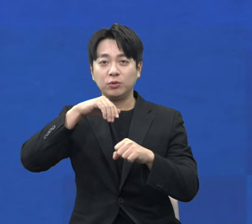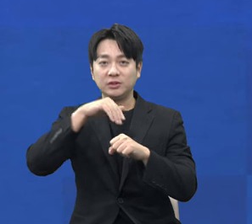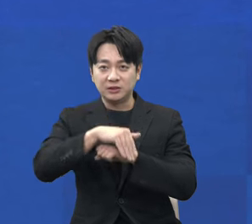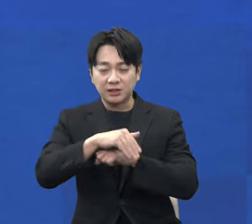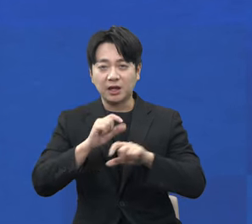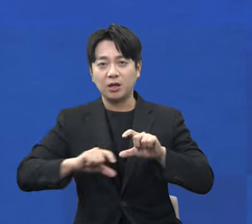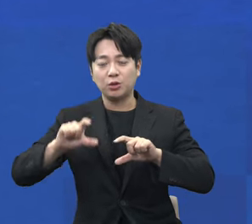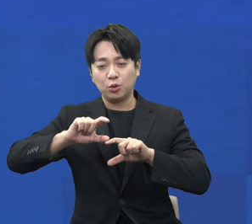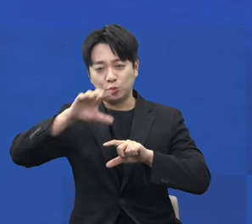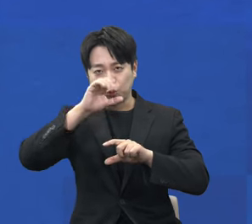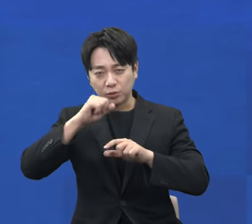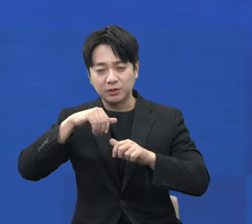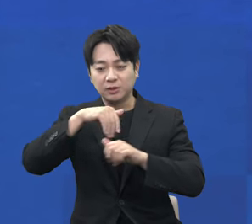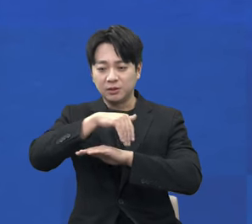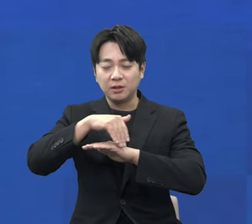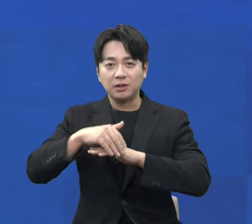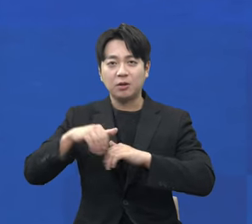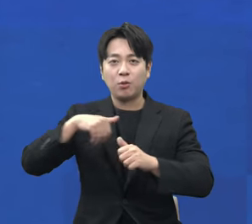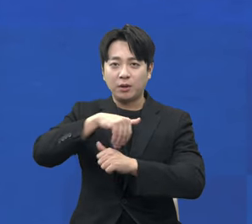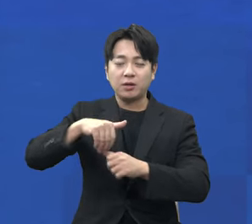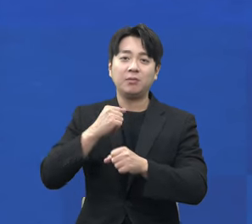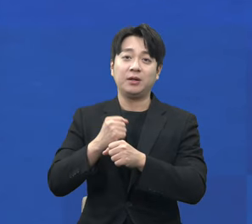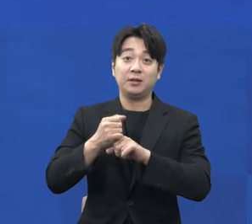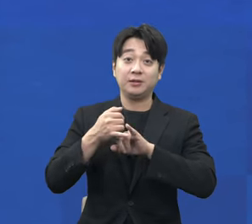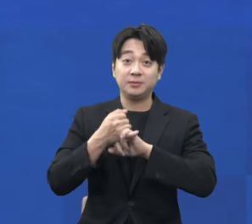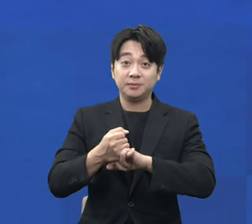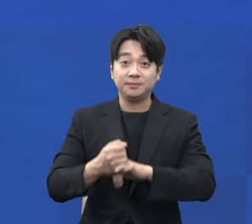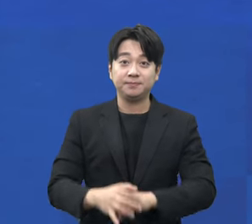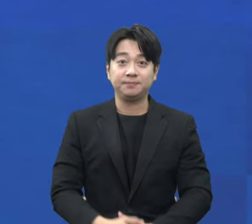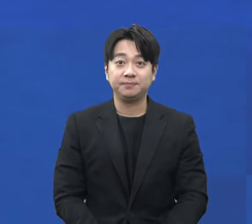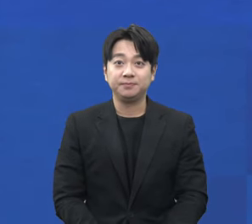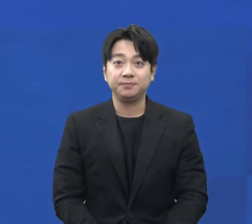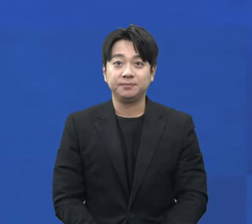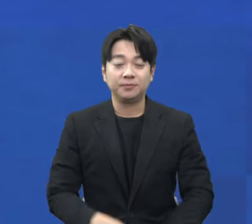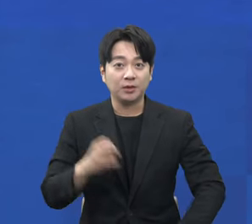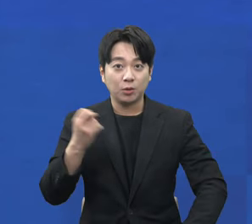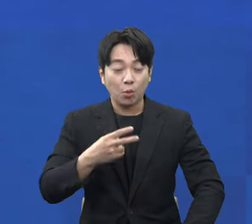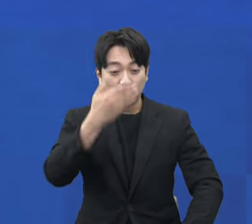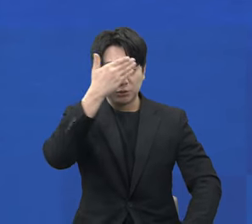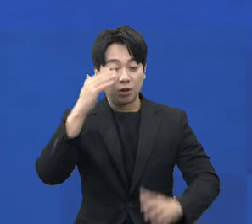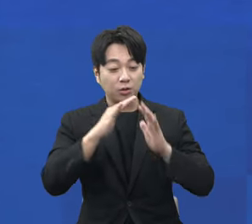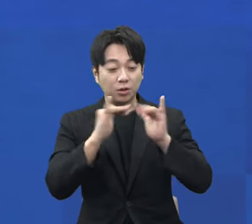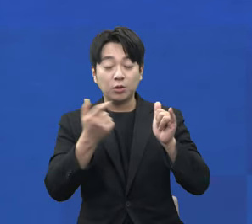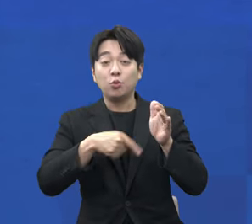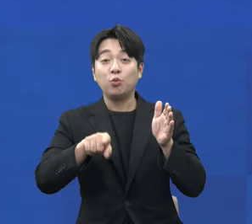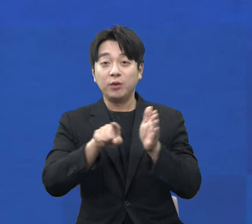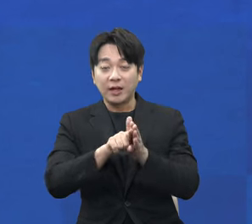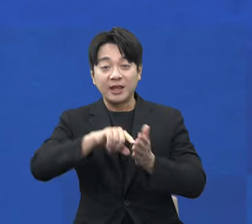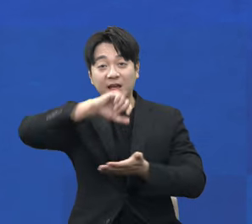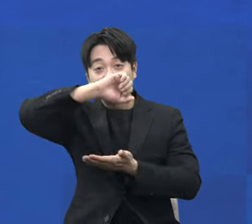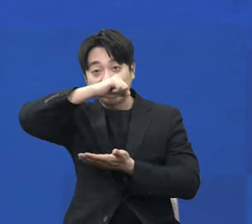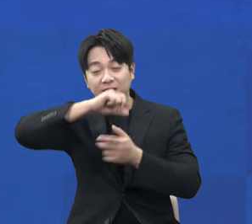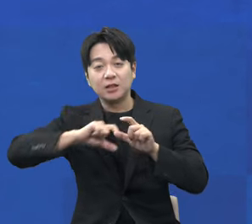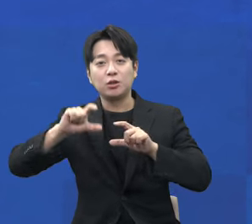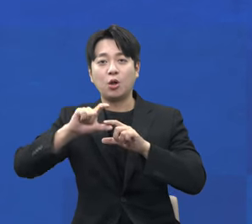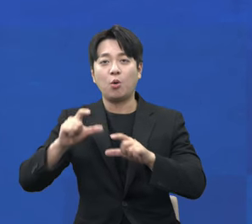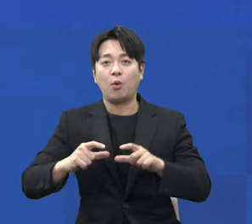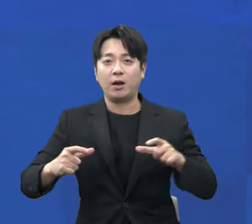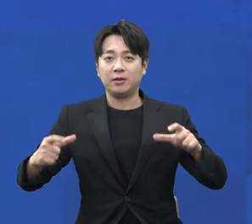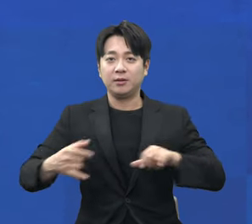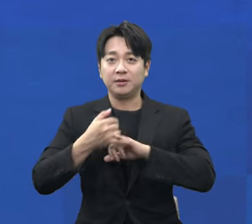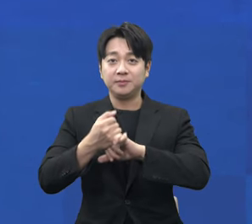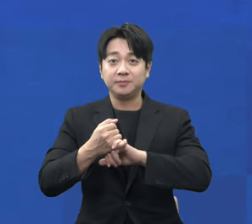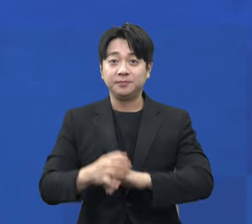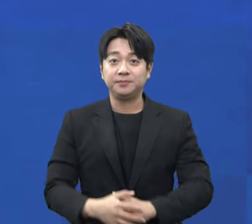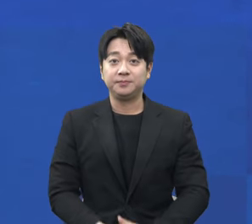마련하겠습니다. 넷째, 청년 정책 참여를 위한 예산을 전폭 지원하겠습니다. 전국 청년위원회 산하